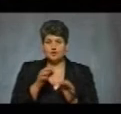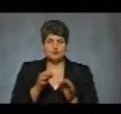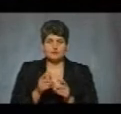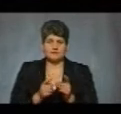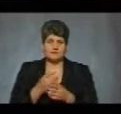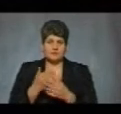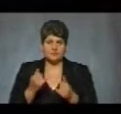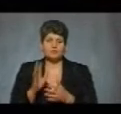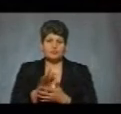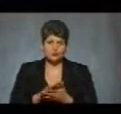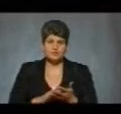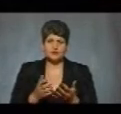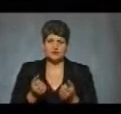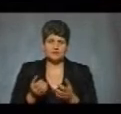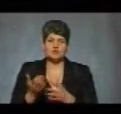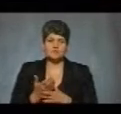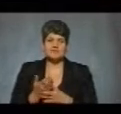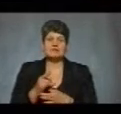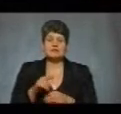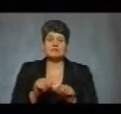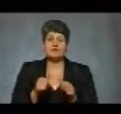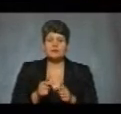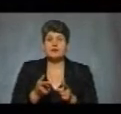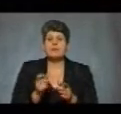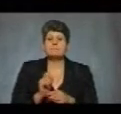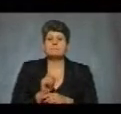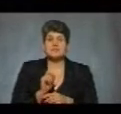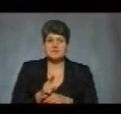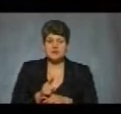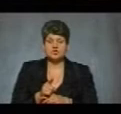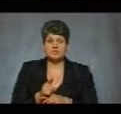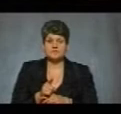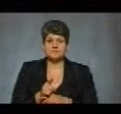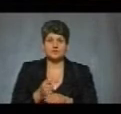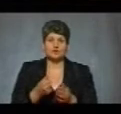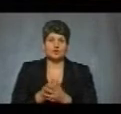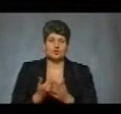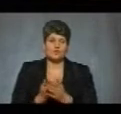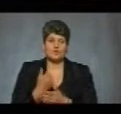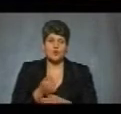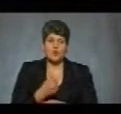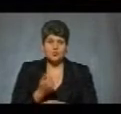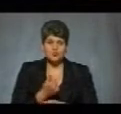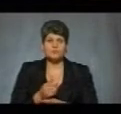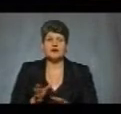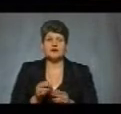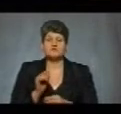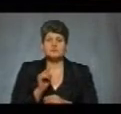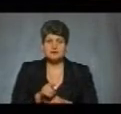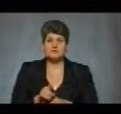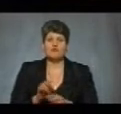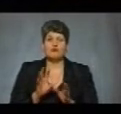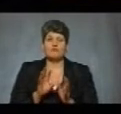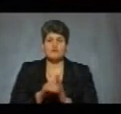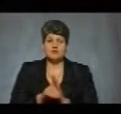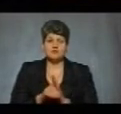Вони будуть продовжувати отримувати субсидії в тій формі, яка їм призначена до нового року. Разом з тим запроваджується